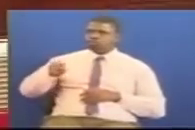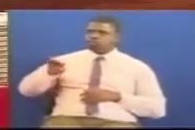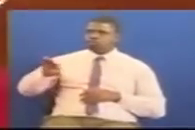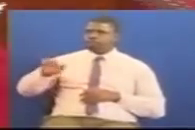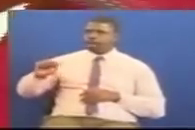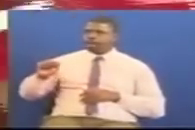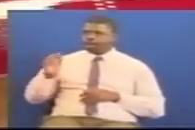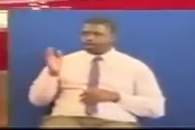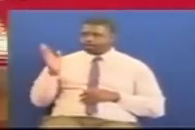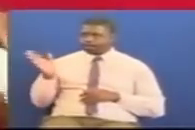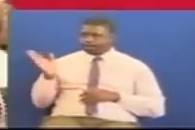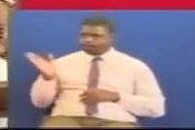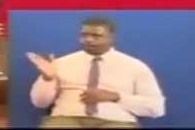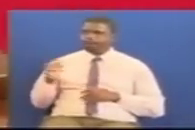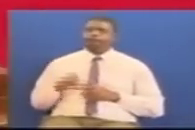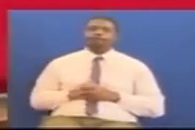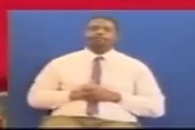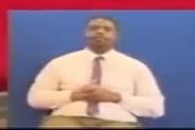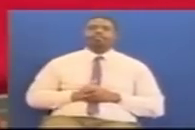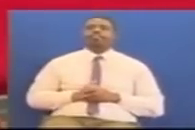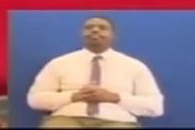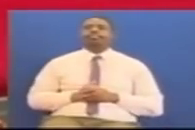Omari,